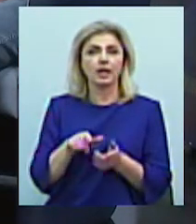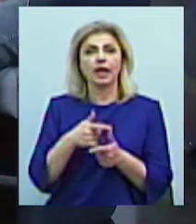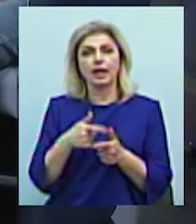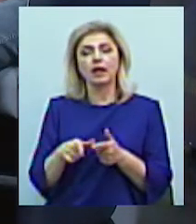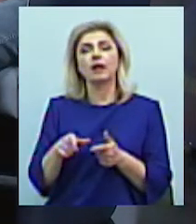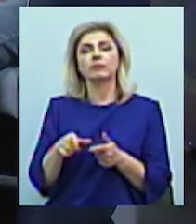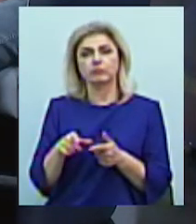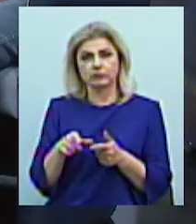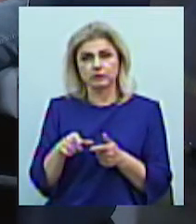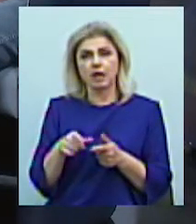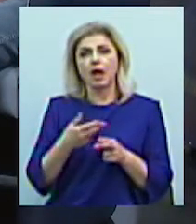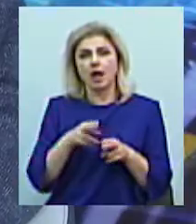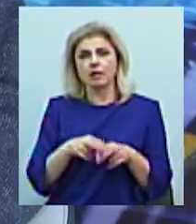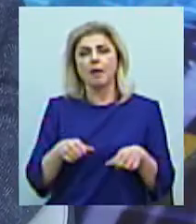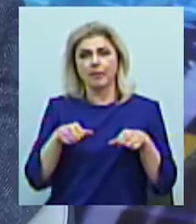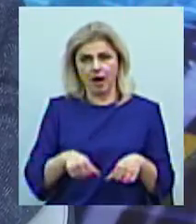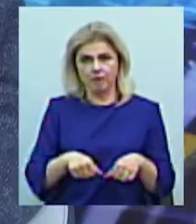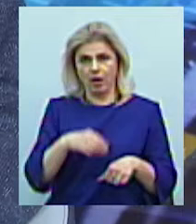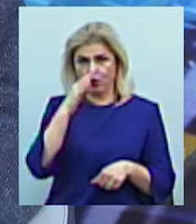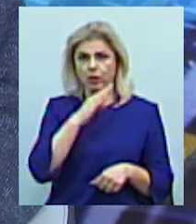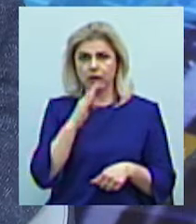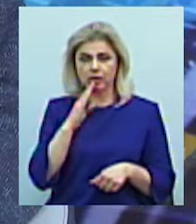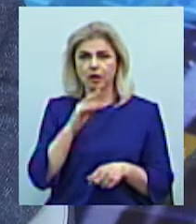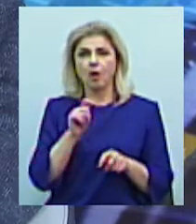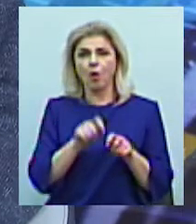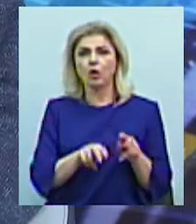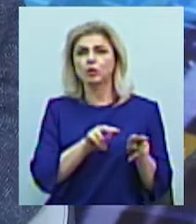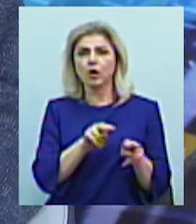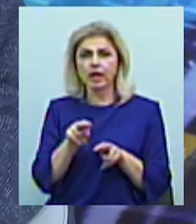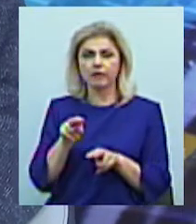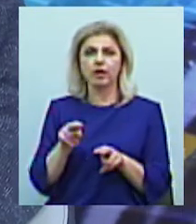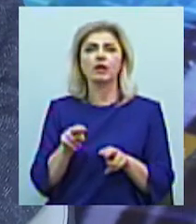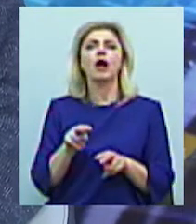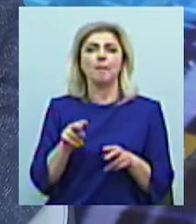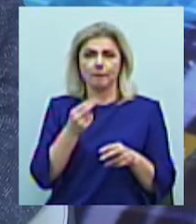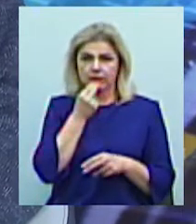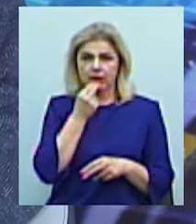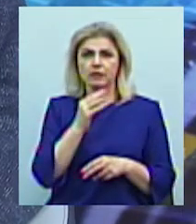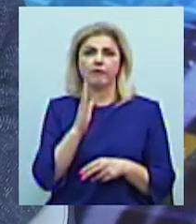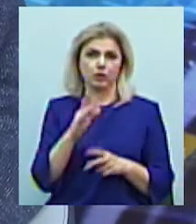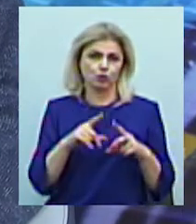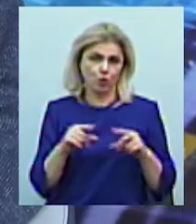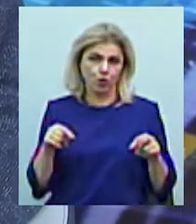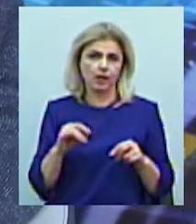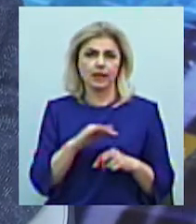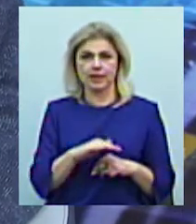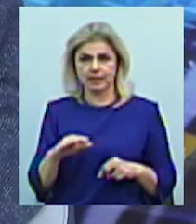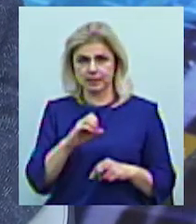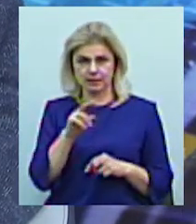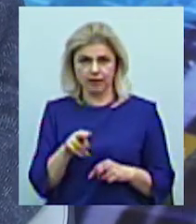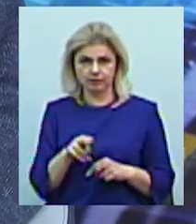примкнуть, это просто право родителей контролировать организацию питания в учебных учреждениях, школах и детских